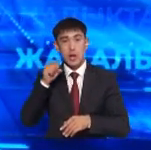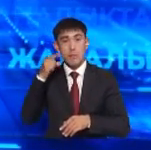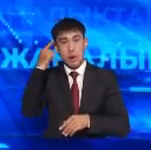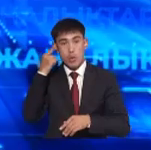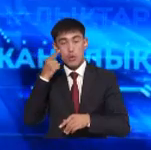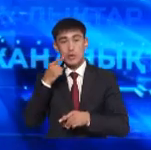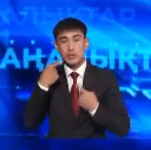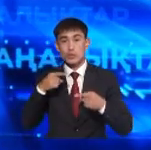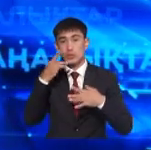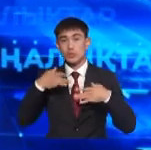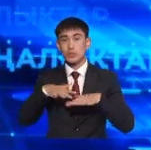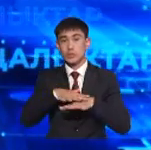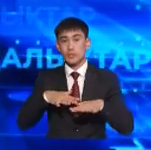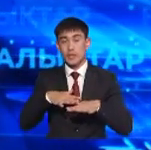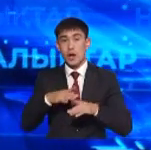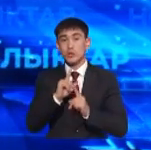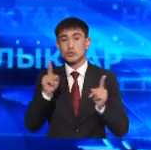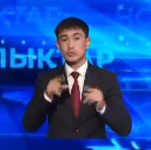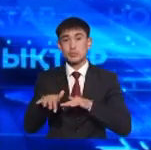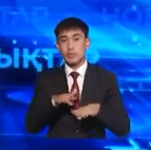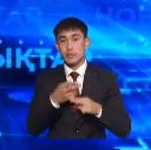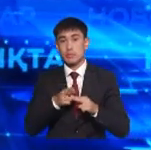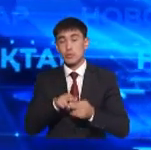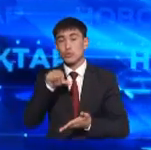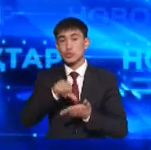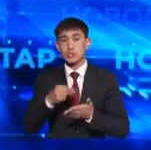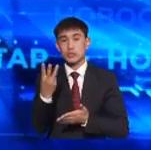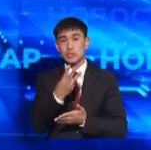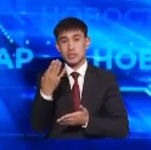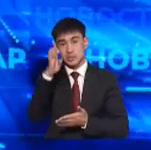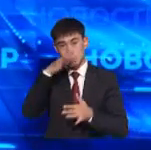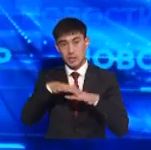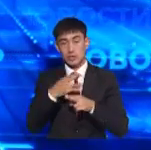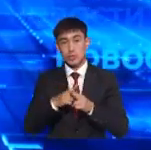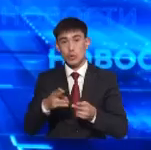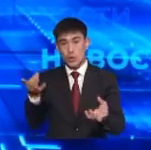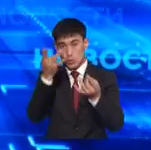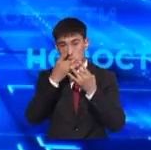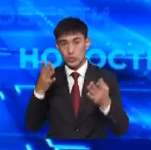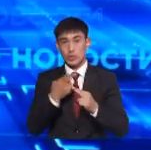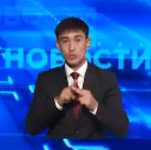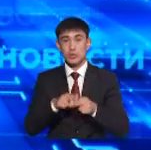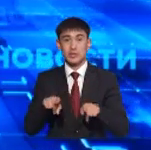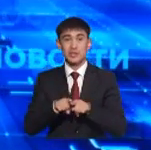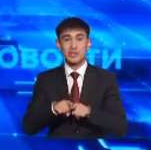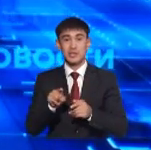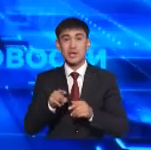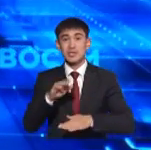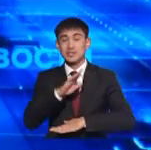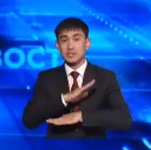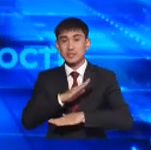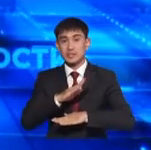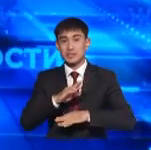Узбекистана, Монголии и многих других. Особенностью мероприятия стало участие тех стран, для культуры которых такие занятия